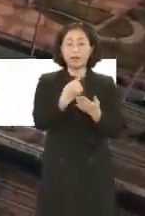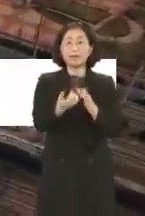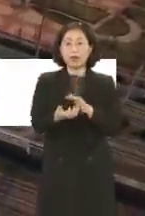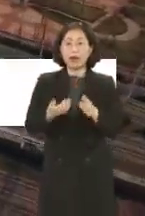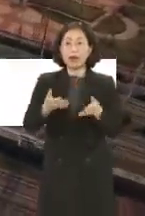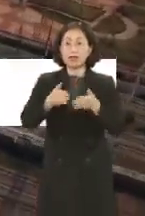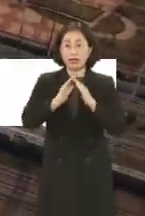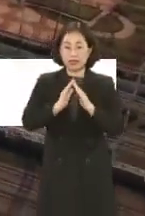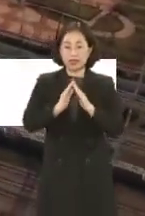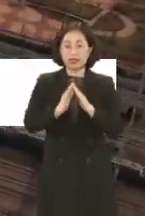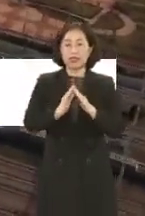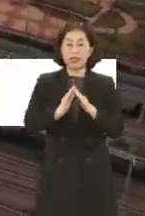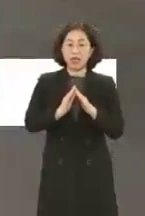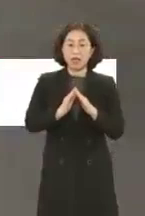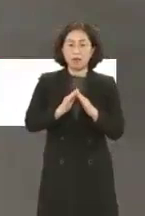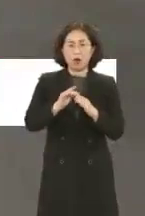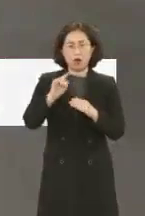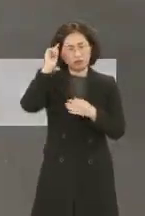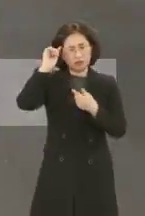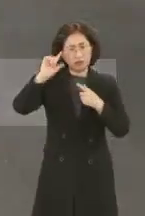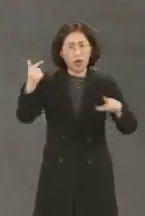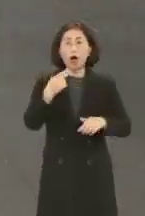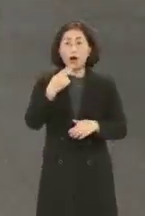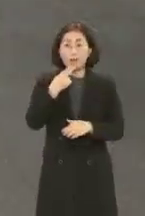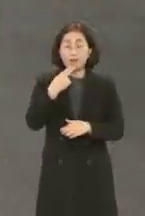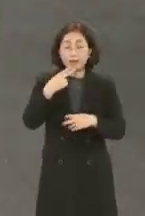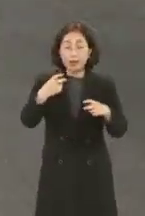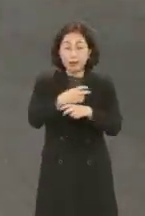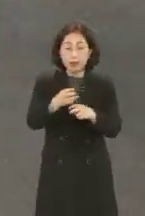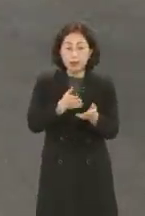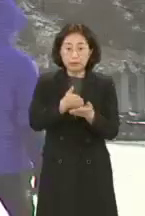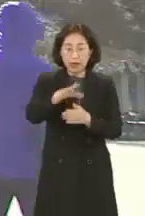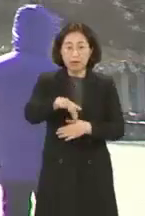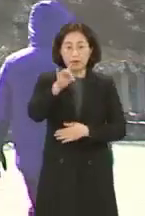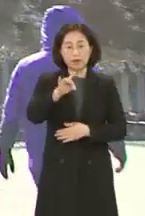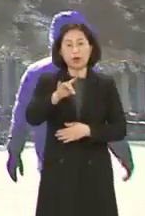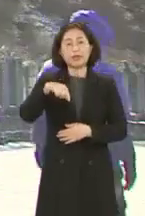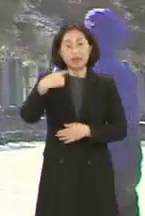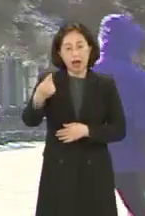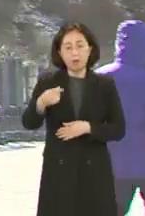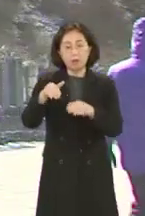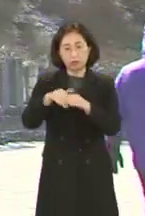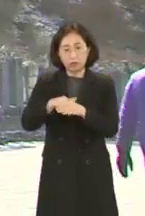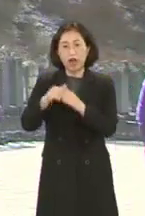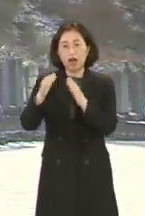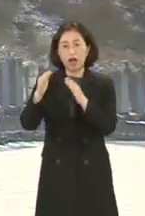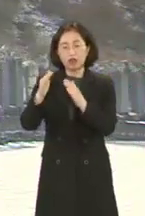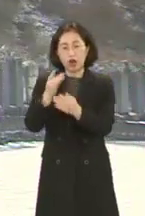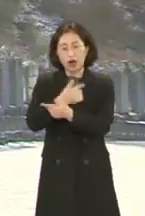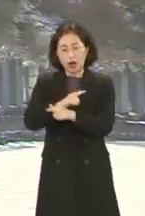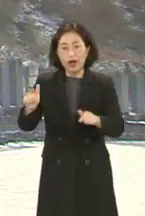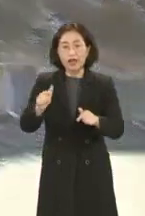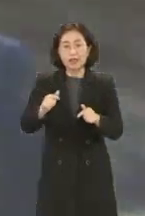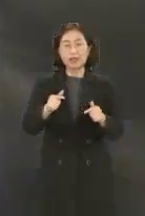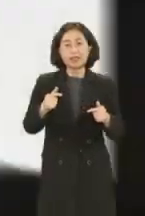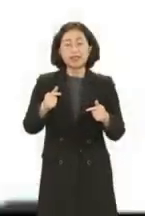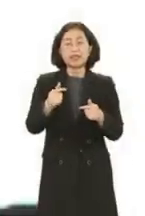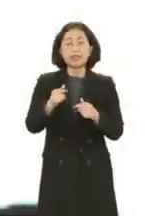충청권 광역철도망 등 이견이 적은 교통 분야를 시작으로 관광과 문화, 경제 등으로 공동 사무 범위가 확대될